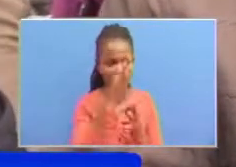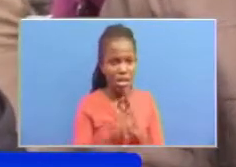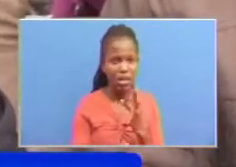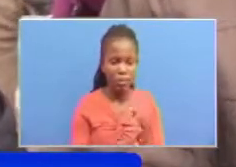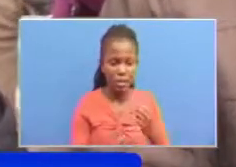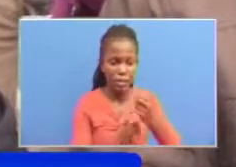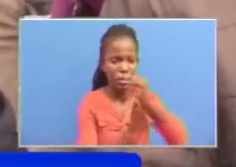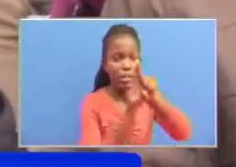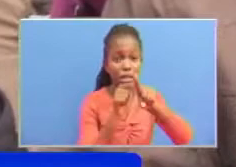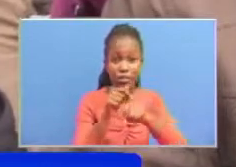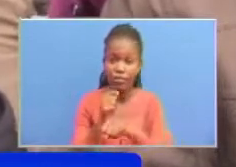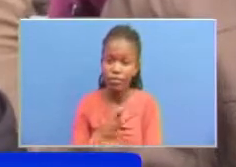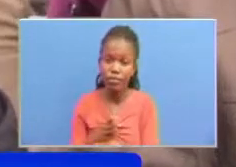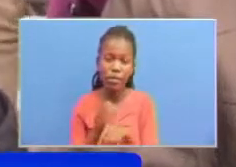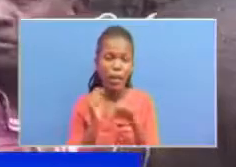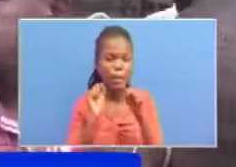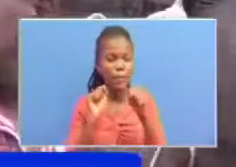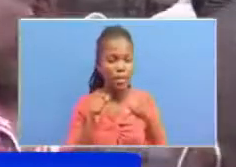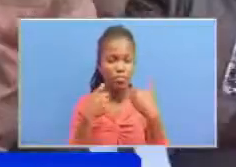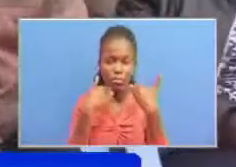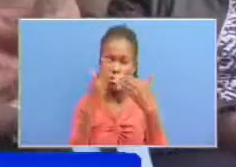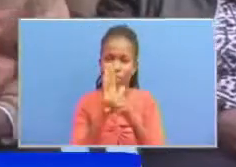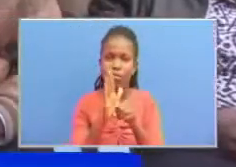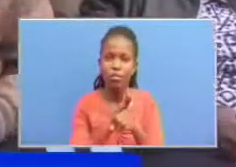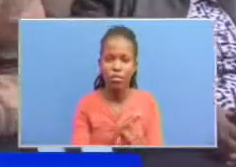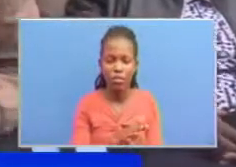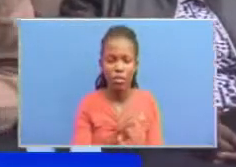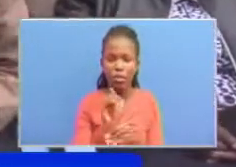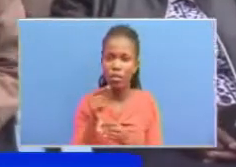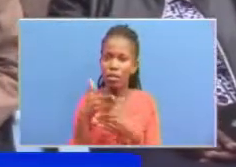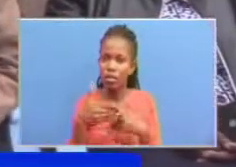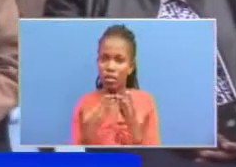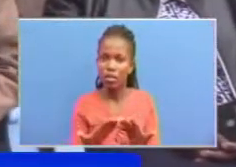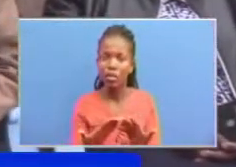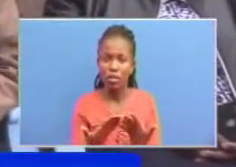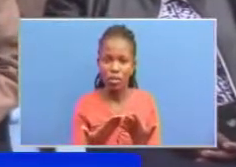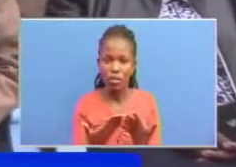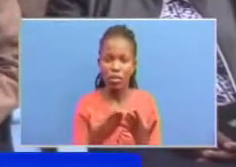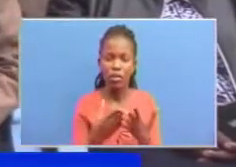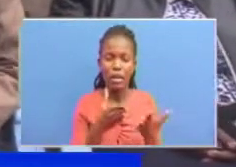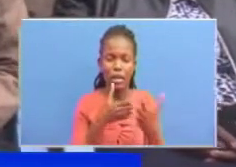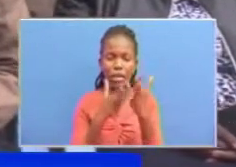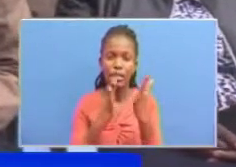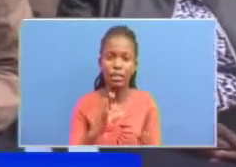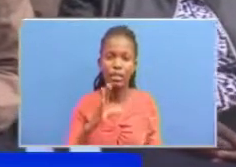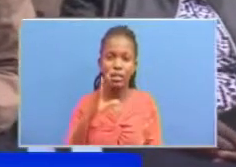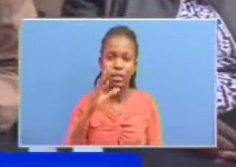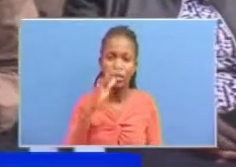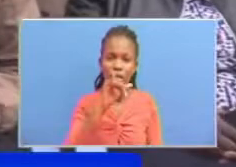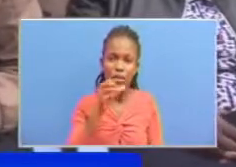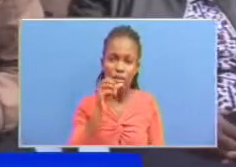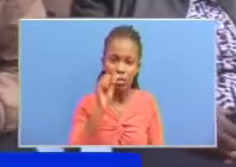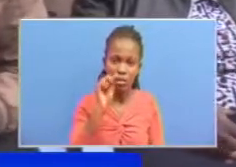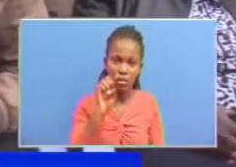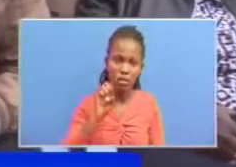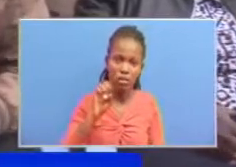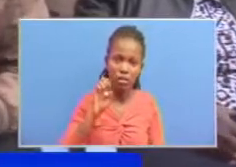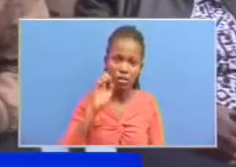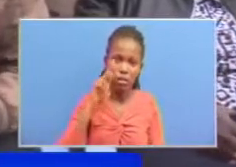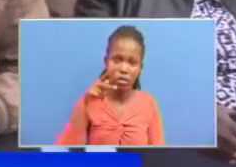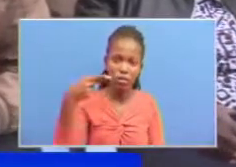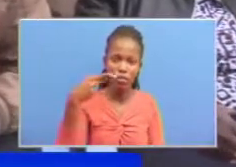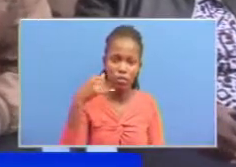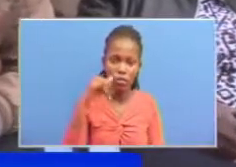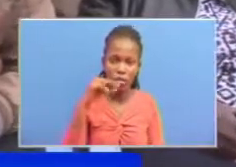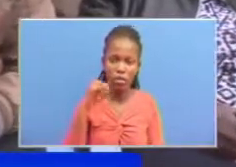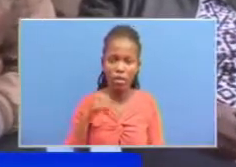ndani ya COVID tuitatua tunga mbea. Witano onyo ni Josvin Mutiso ulawasa kuwata mwene kivila ndeni wasa kuwa ni ulawatu wa